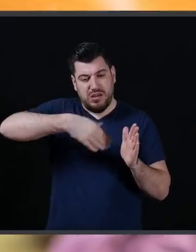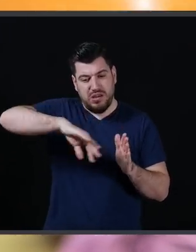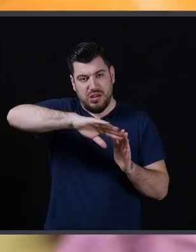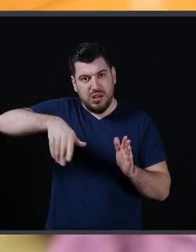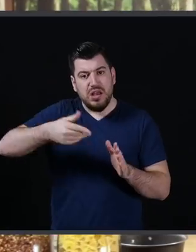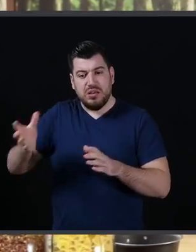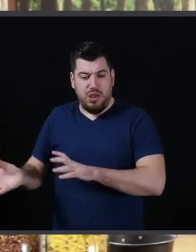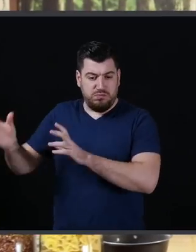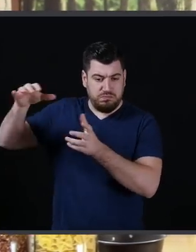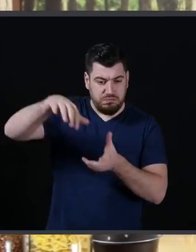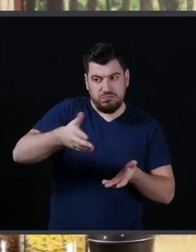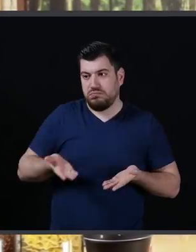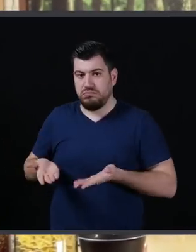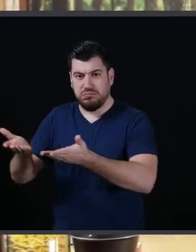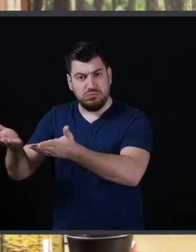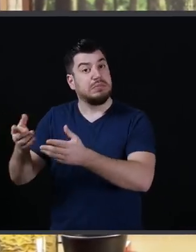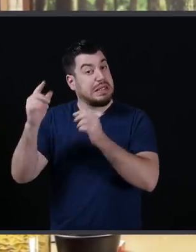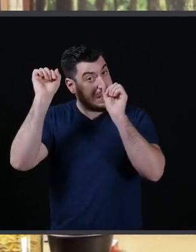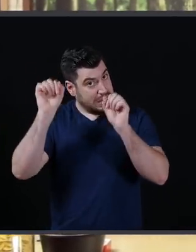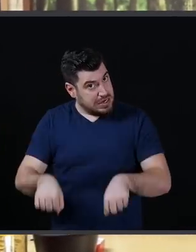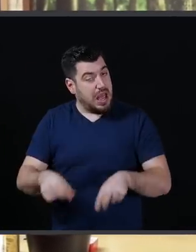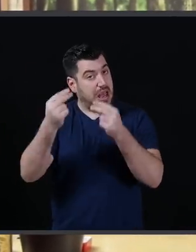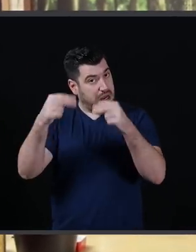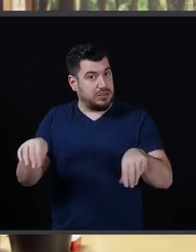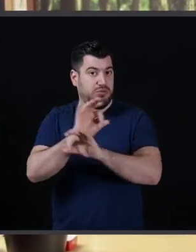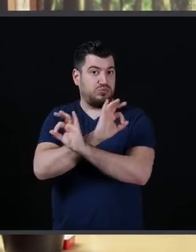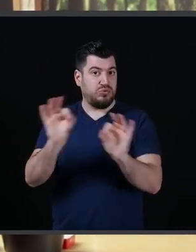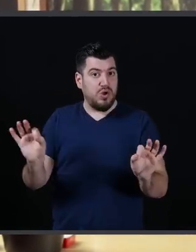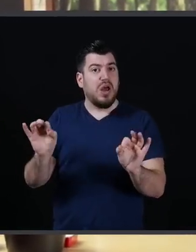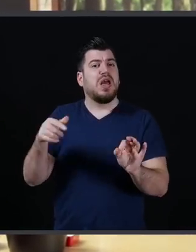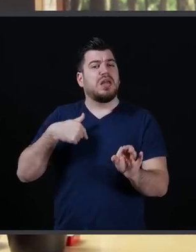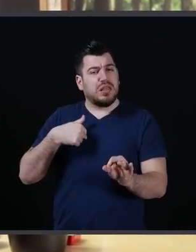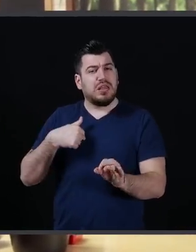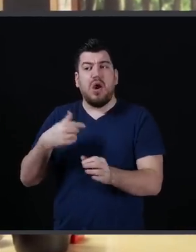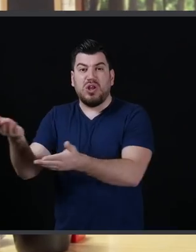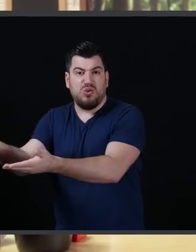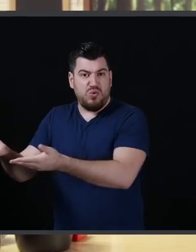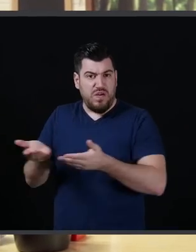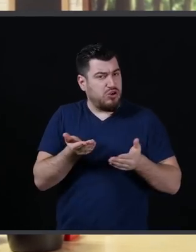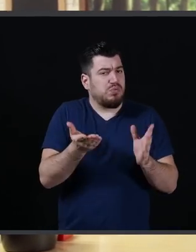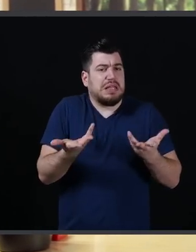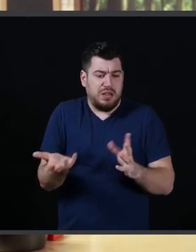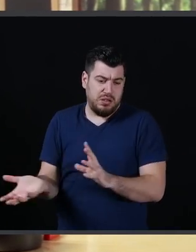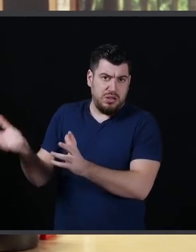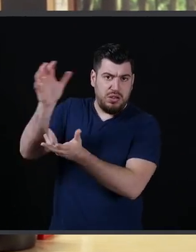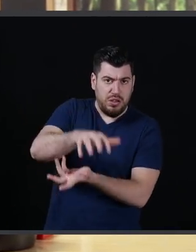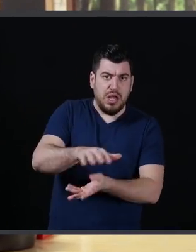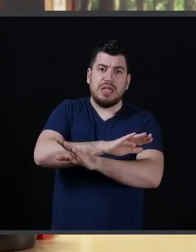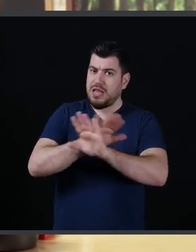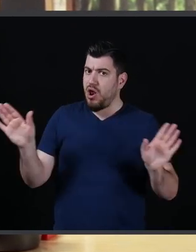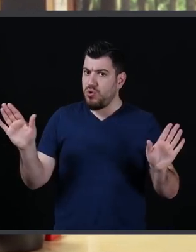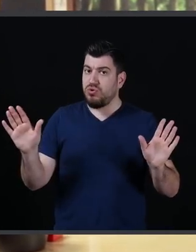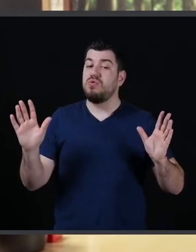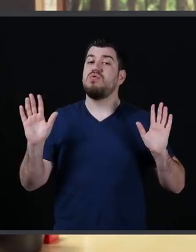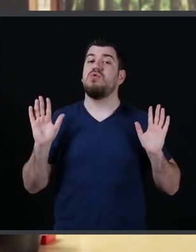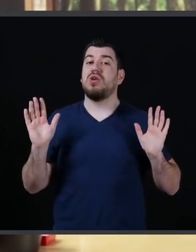Και σημαίνει ότι με το που βγάζαμε από το φούρνο Κατευθείαν μπορούσαμε να το ξεφορμάρουμε Τι γίνεται όπως με αυτό το κέικ Επειδή έχει την τάση να φουσκώνει πάρα πολύ